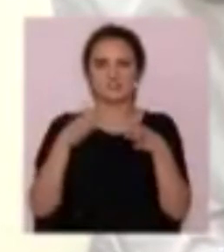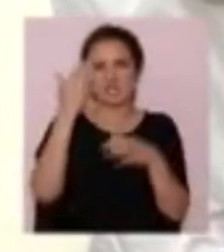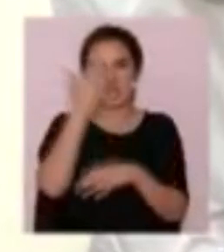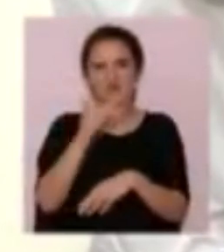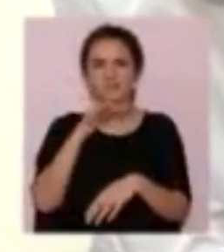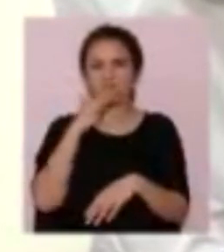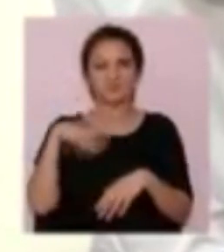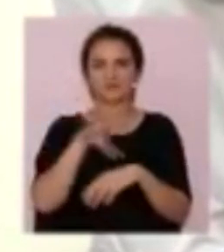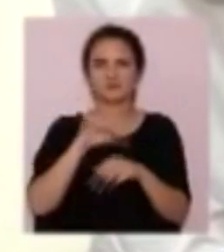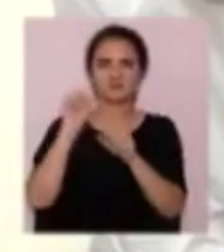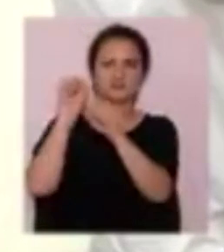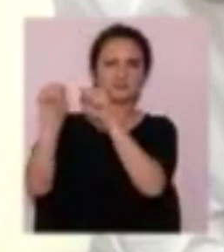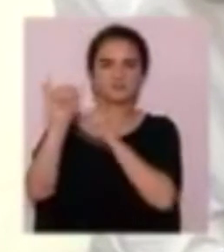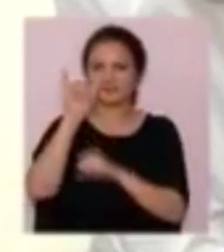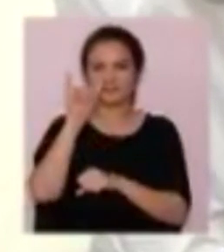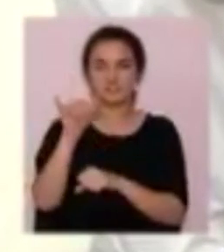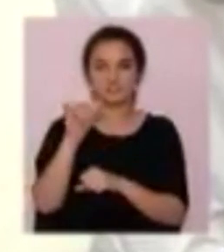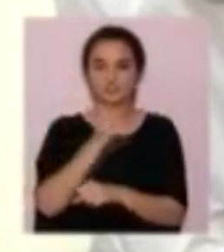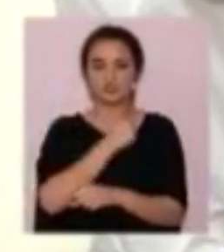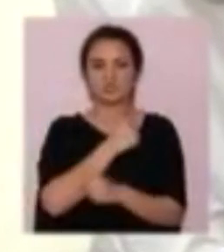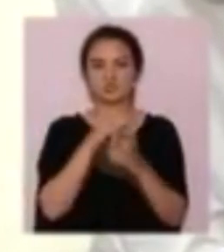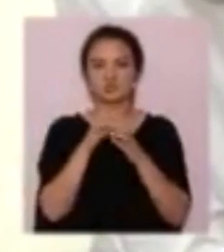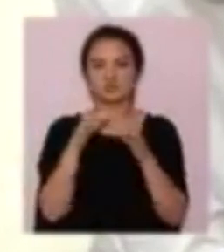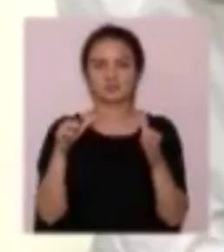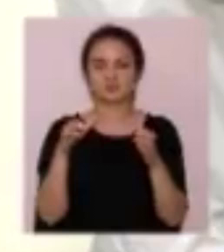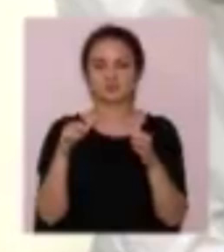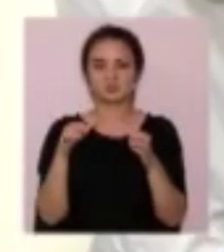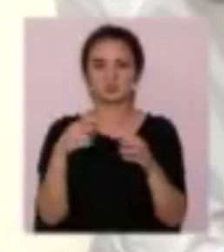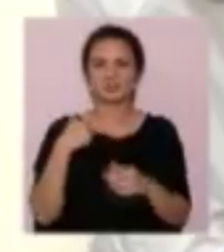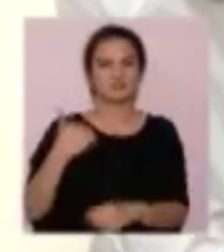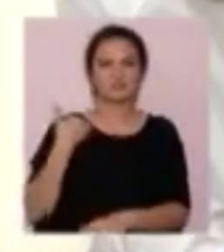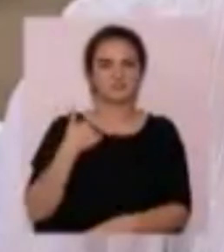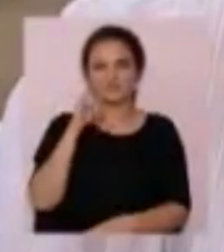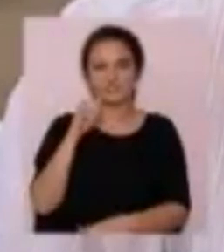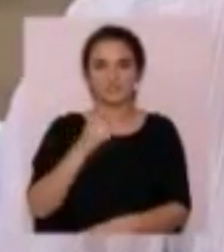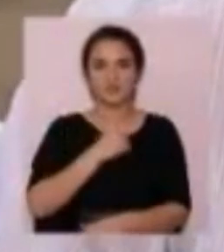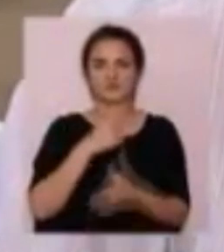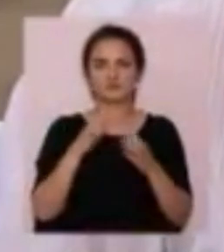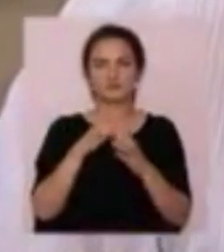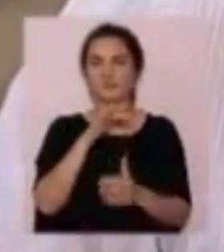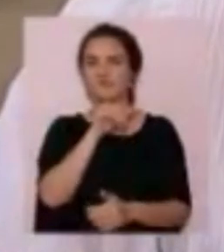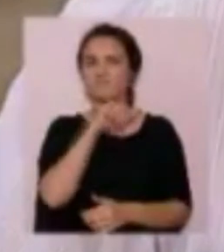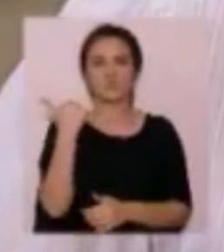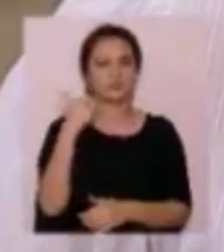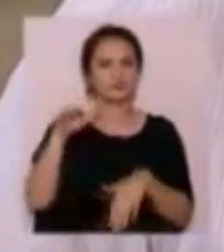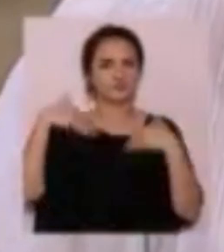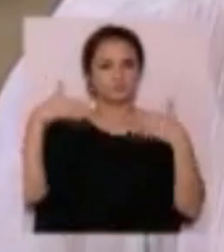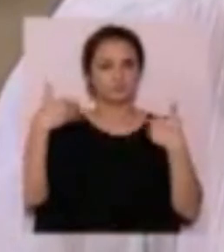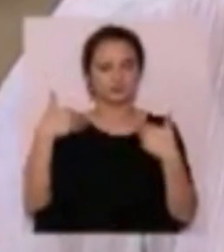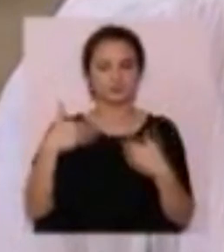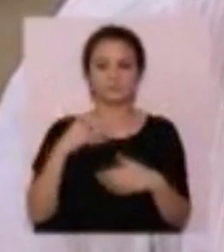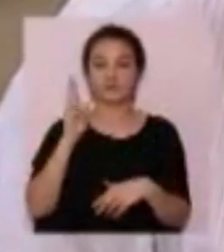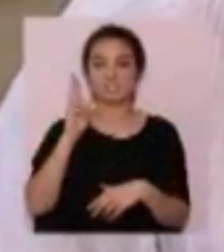ხალხის სიმრავლე, ჯარის სიმრავლე და არც დაგვეკვეხნება იმდენი შეიარაღება არ გვაქვს და თუ